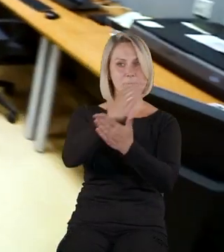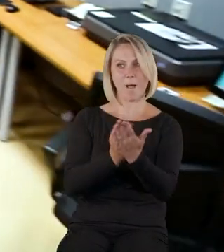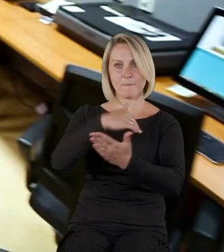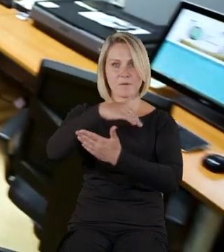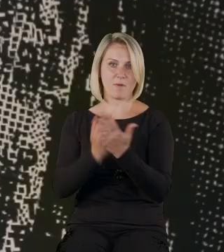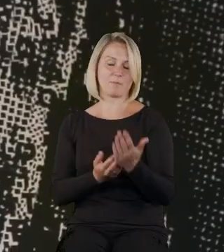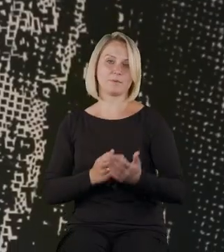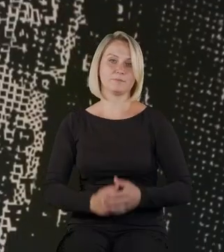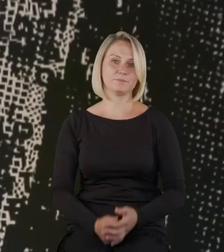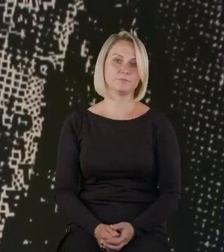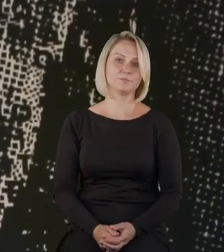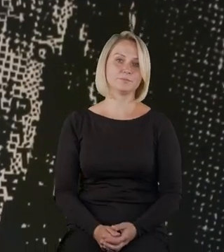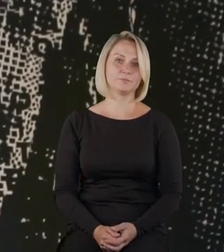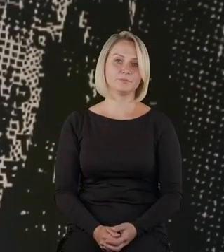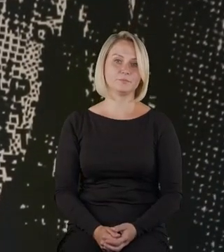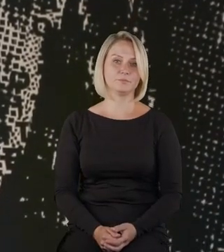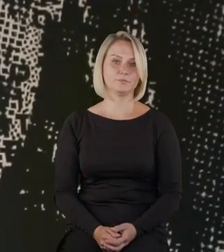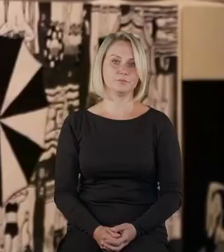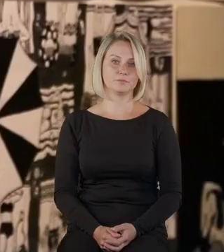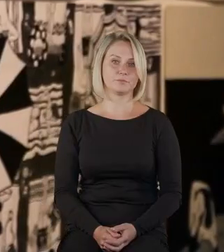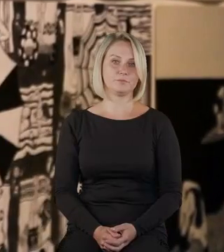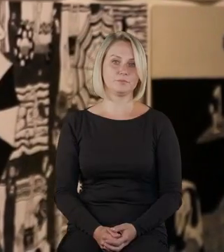atlasowe.